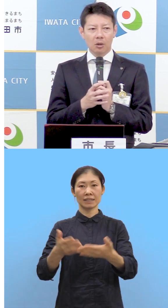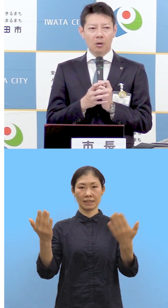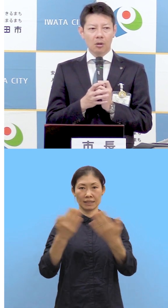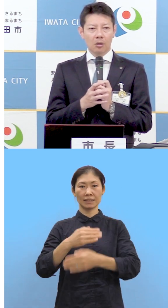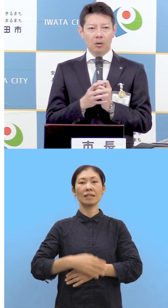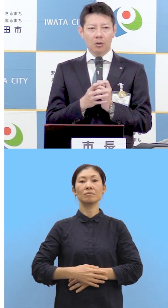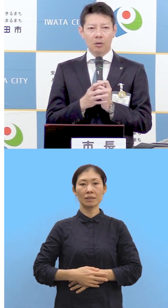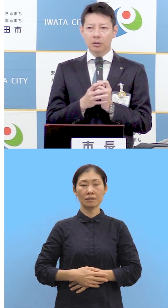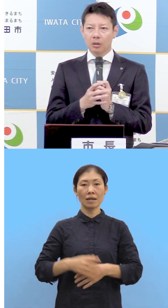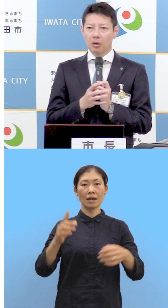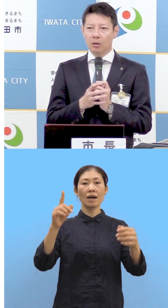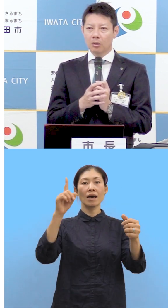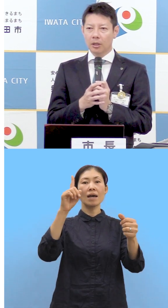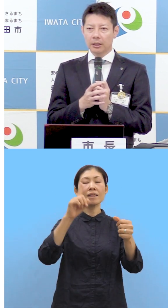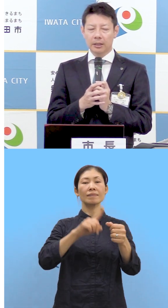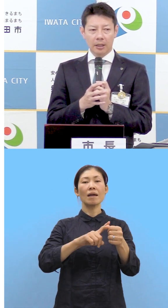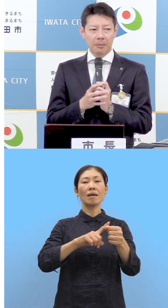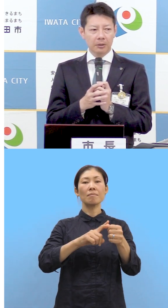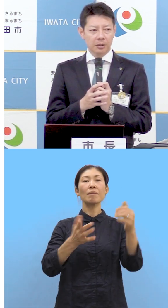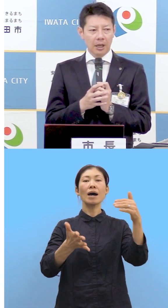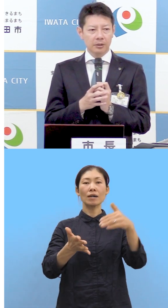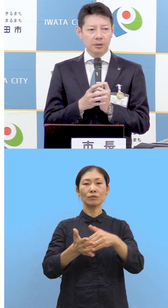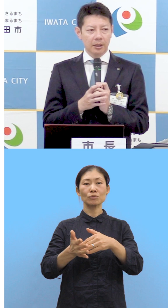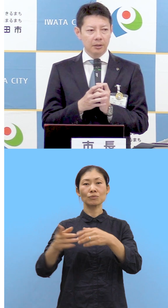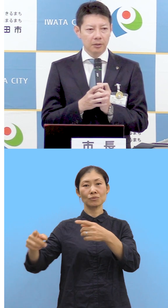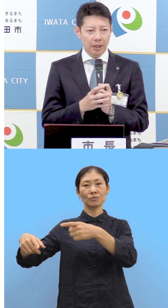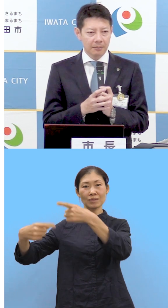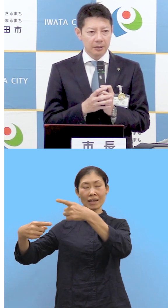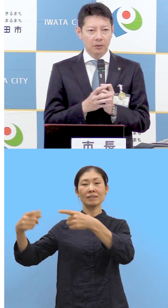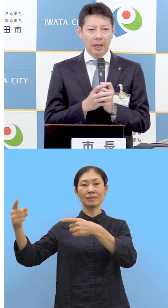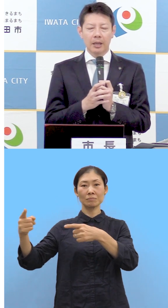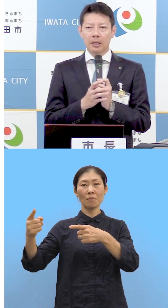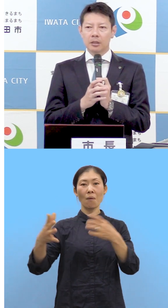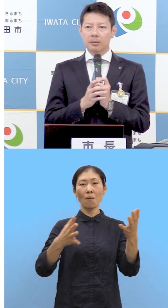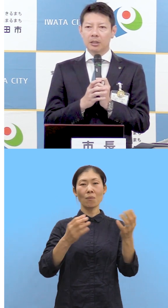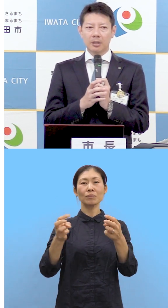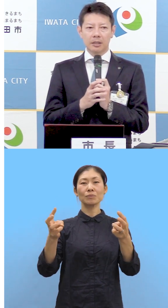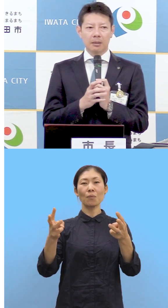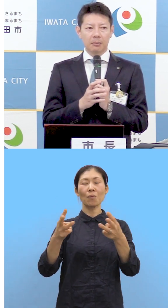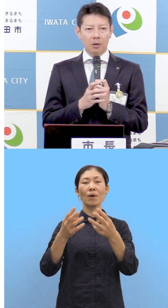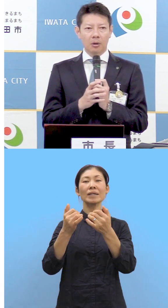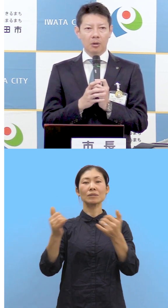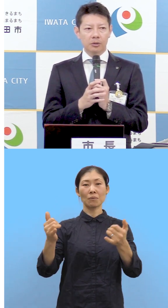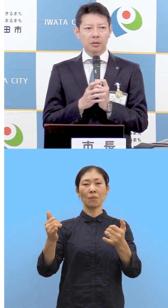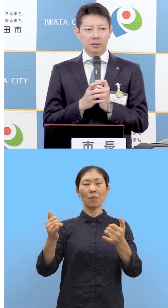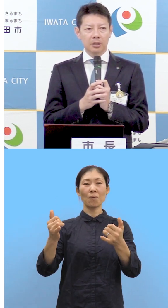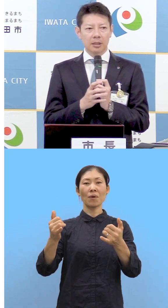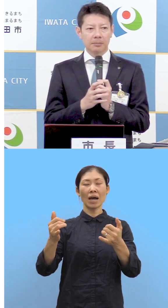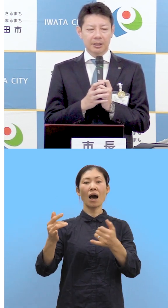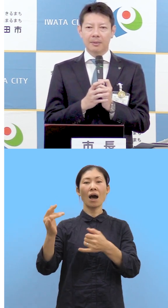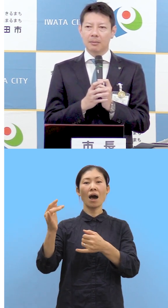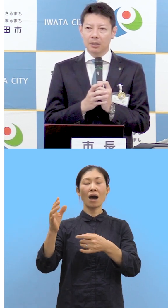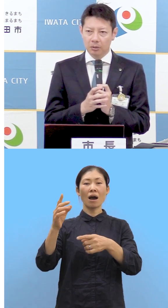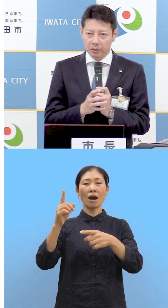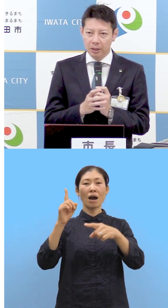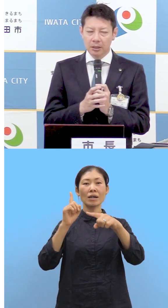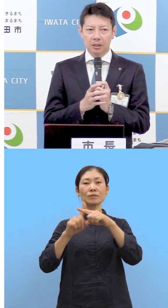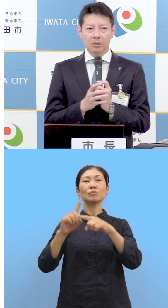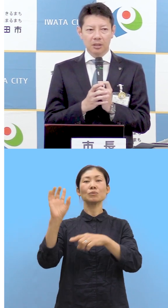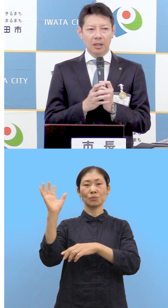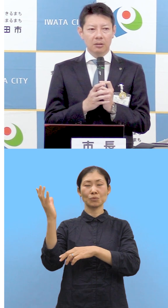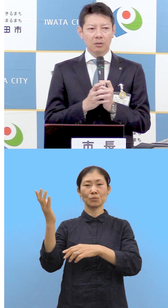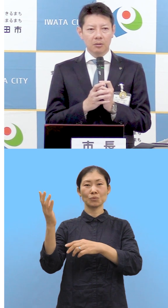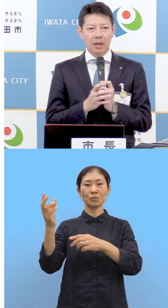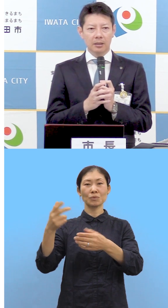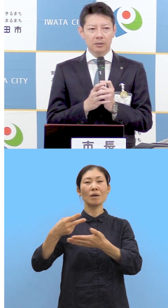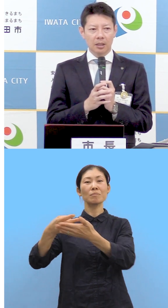年始も多くの方々が毎年搬送されるようでありますので、市民の皆さんも十分にさまざまなことに気